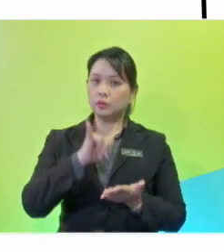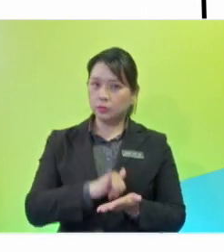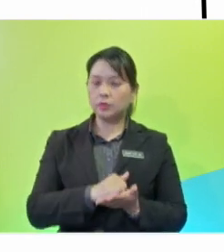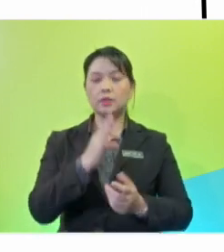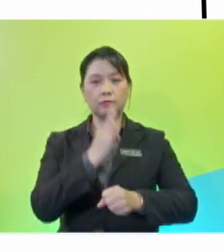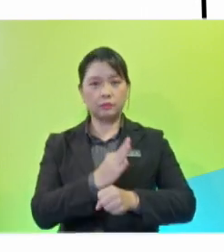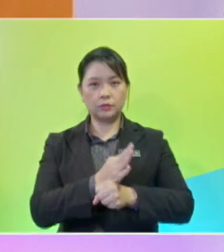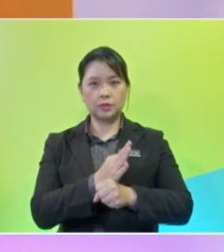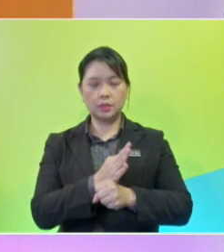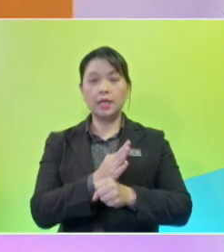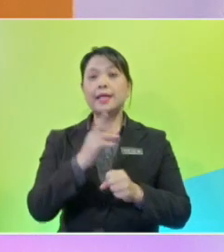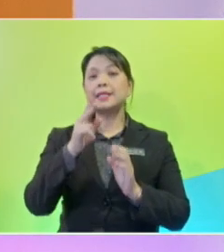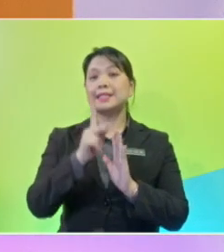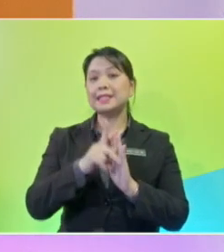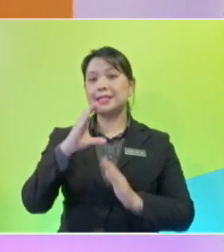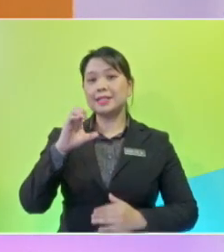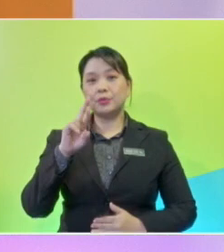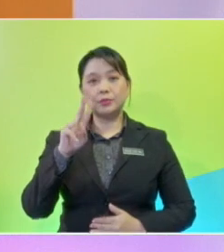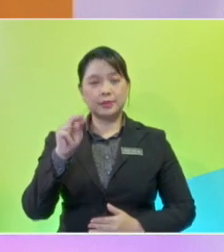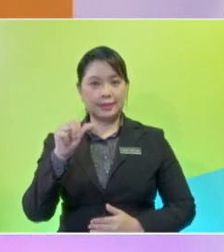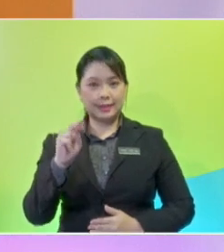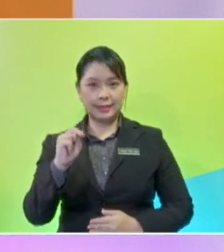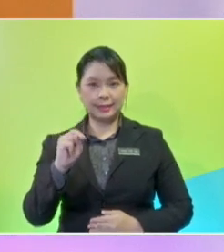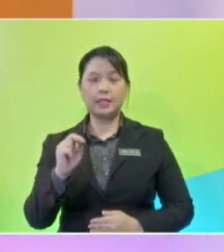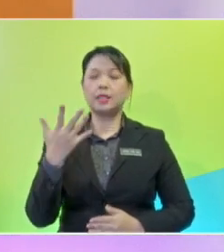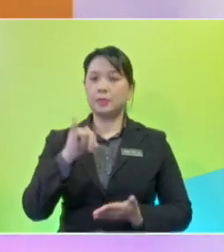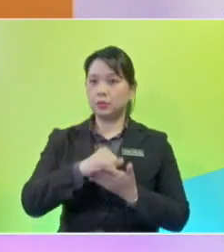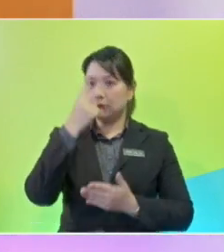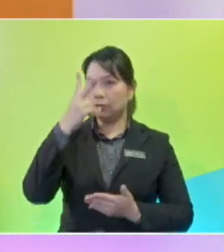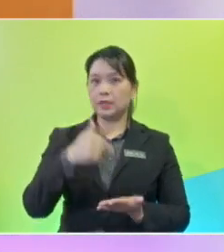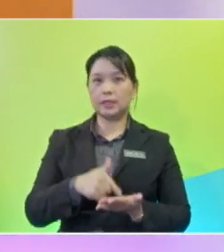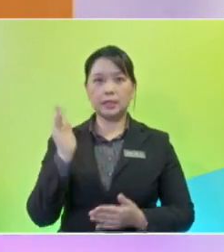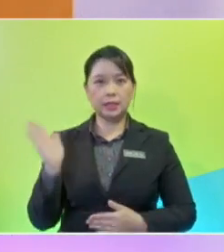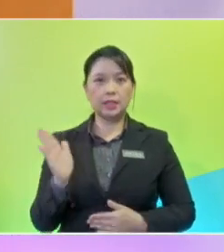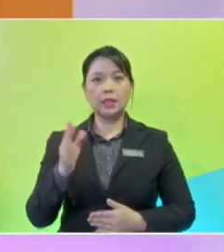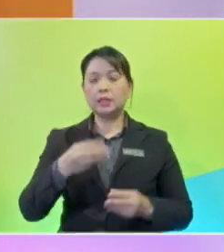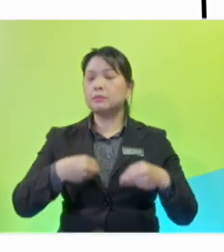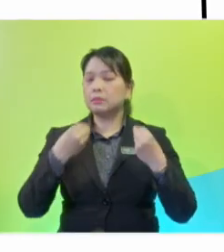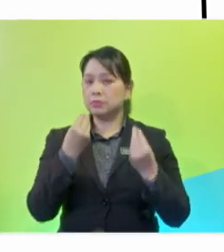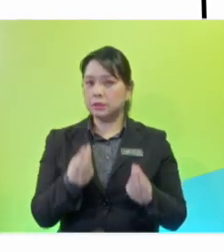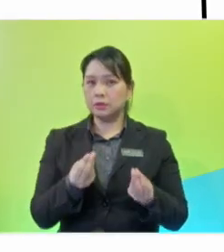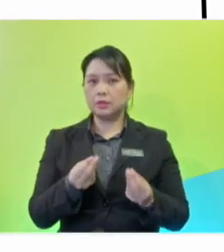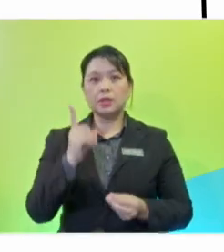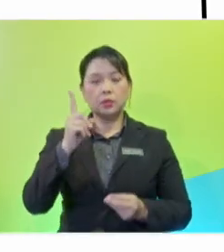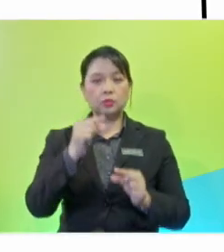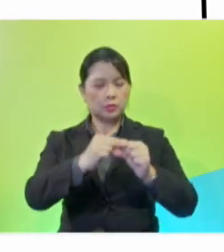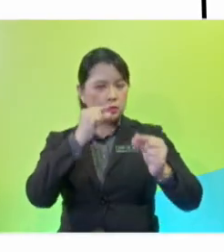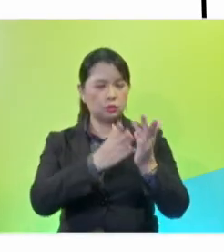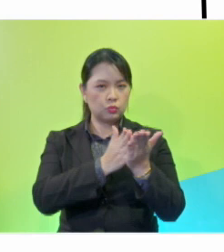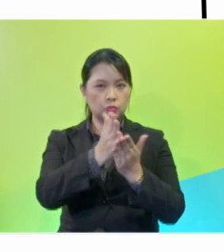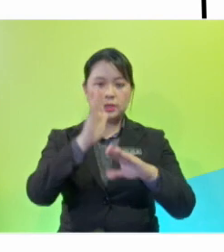punya fungsi keturunan kayak gitu tengok soalnya seterusnya soalnya sebenarnya di bagi tahu satu garis lurus menyentuh